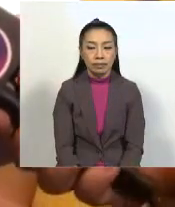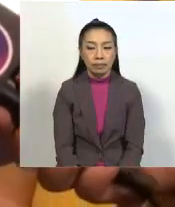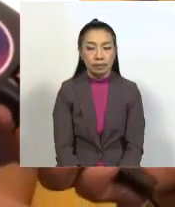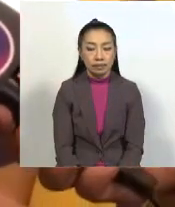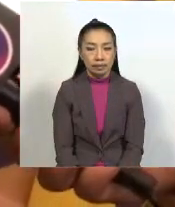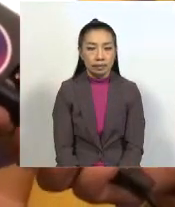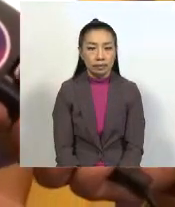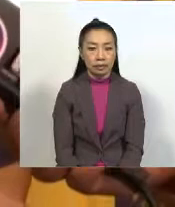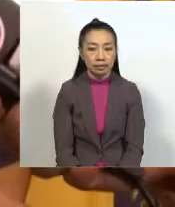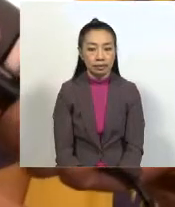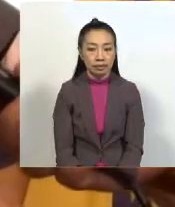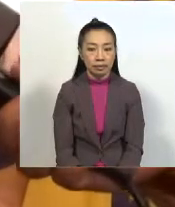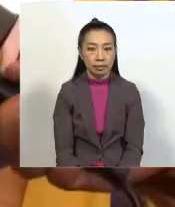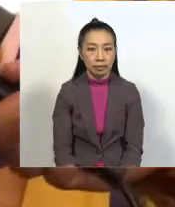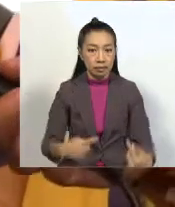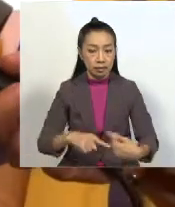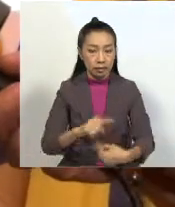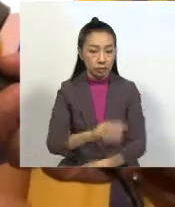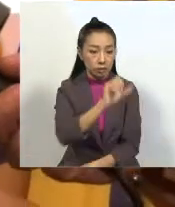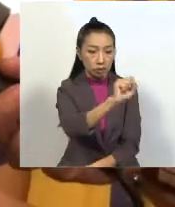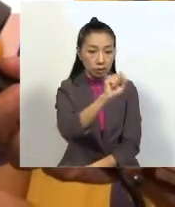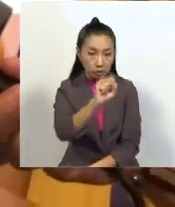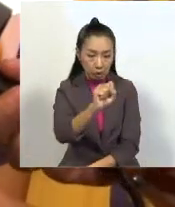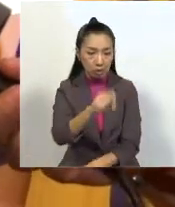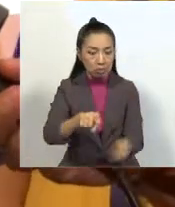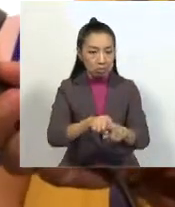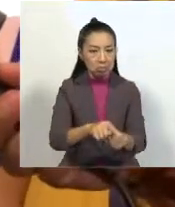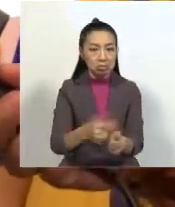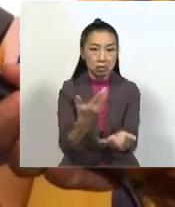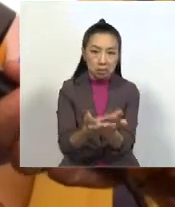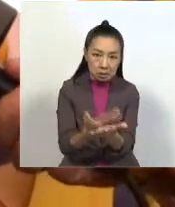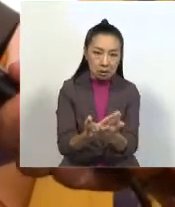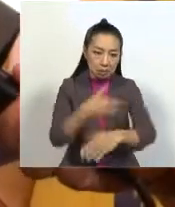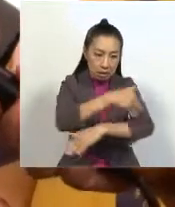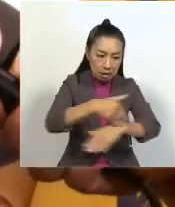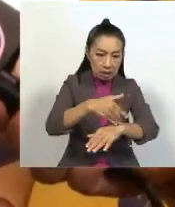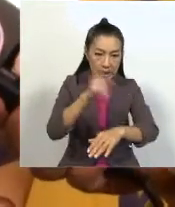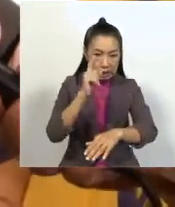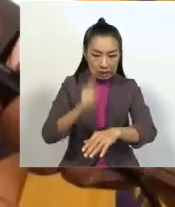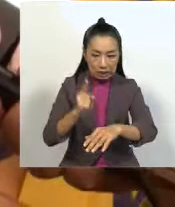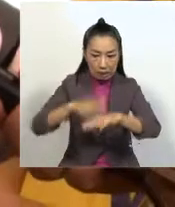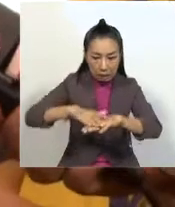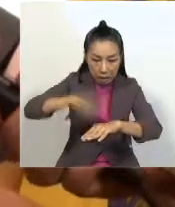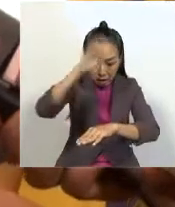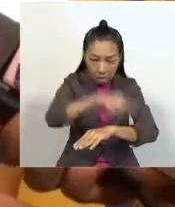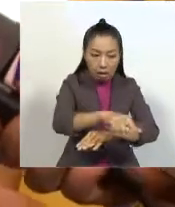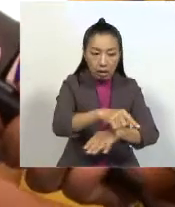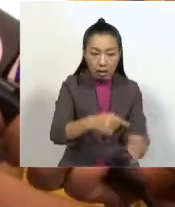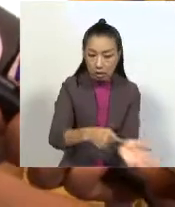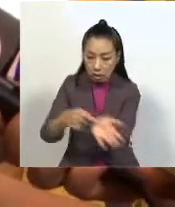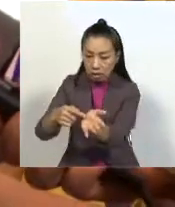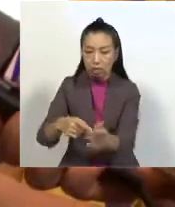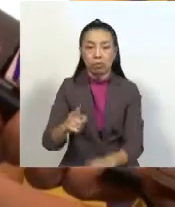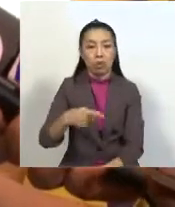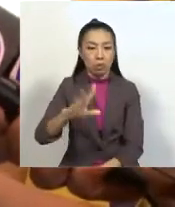นอกจากนี้นายวิษณุยังกล่าวถึงส.ส.ยื่นบัญชีทรัพย์สินเกินจริงเป็นเรื่องที่ปปช.ต้องไปตรวจสอบตัวทรัพย์สินและก็มูลค่าหาก